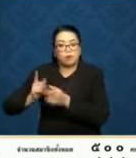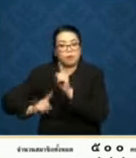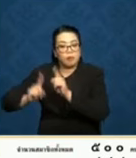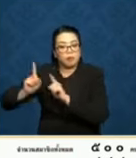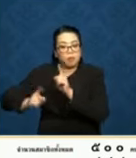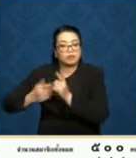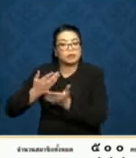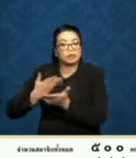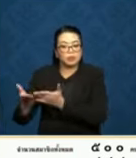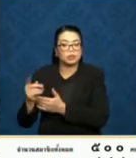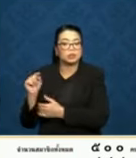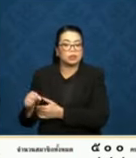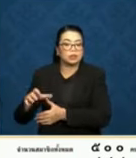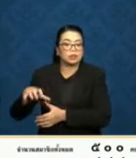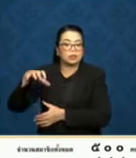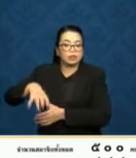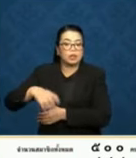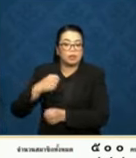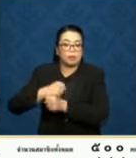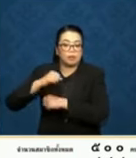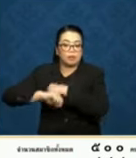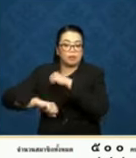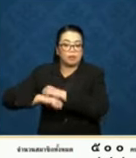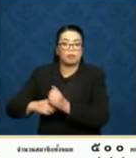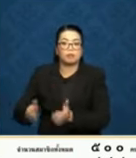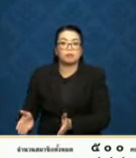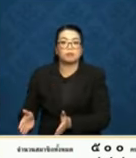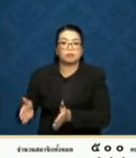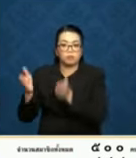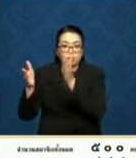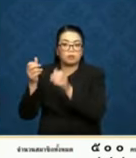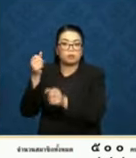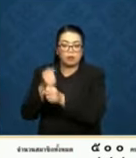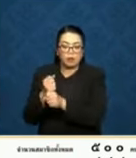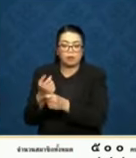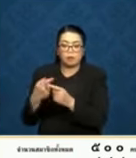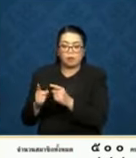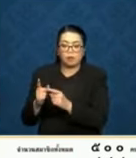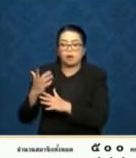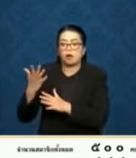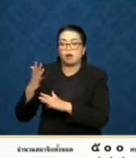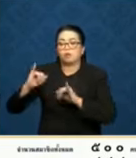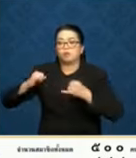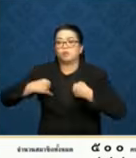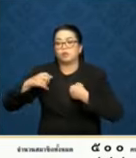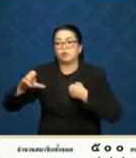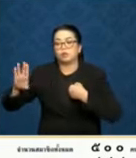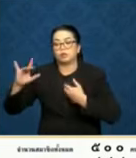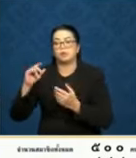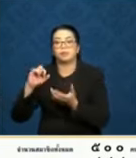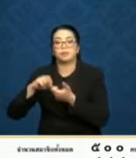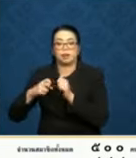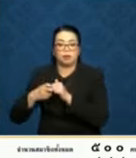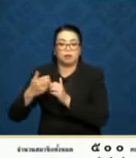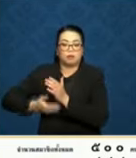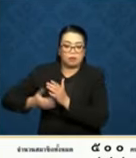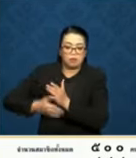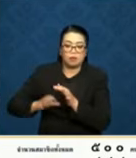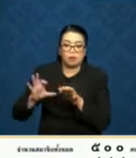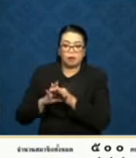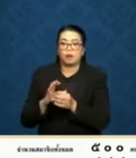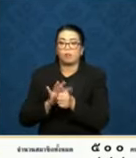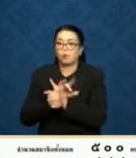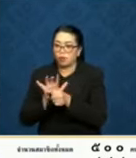มูลก็จสจดจ้างพอไดเร่ดำเนินการปราๆการเกิดปราหาไม่วาจะเป็แ baptized